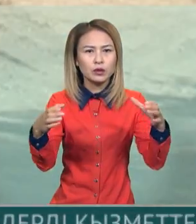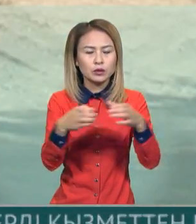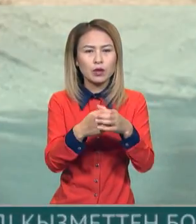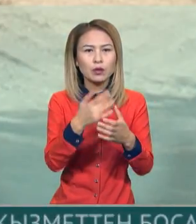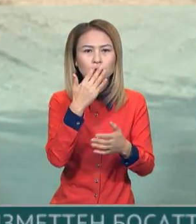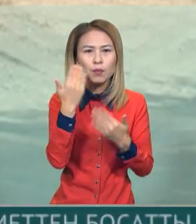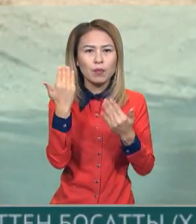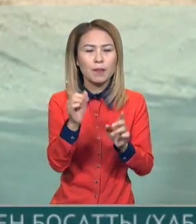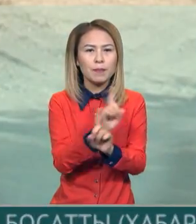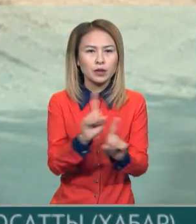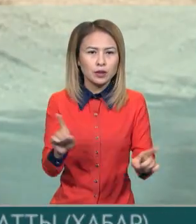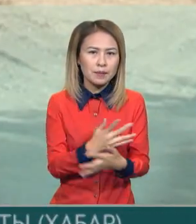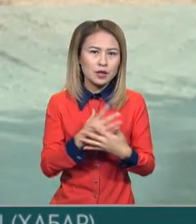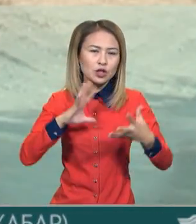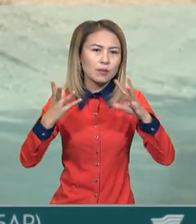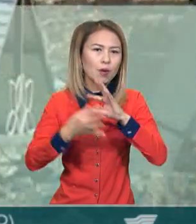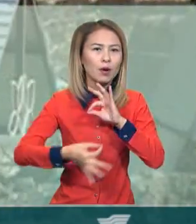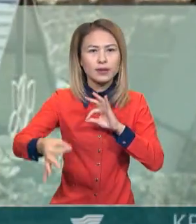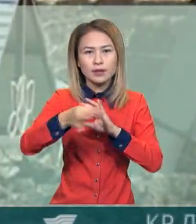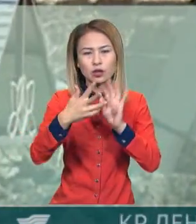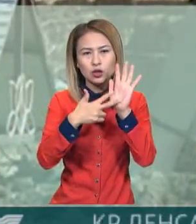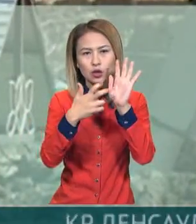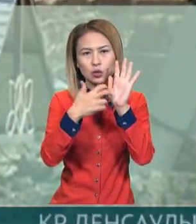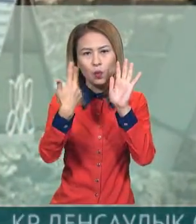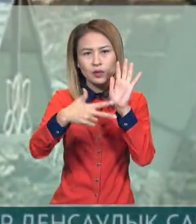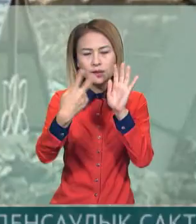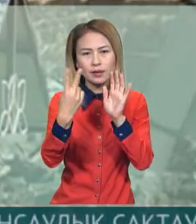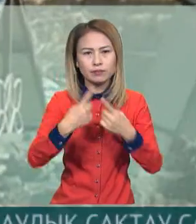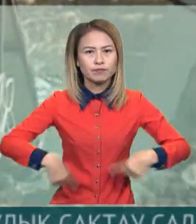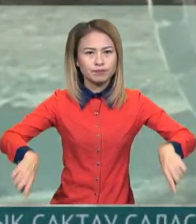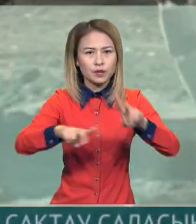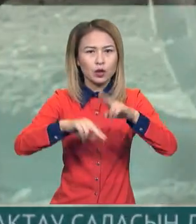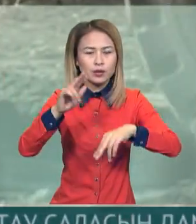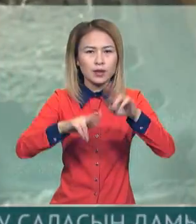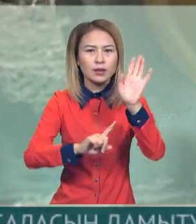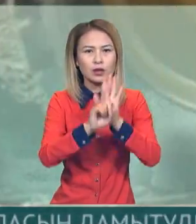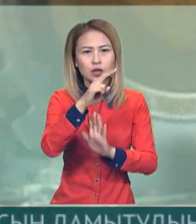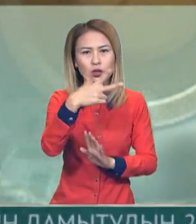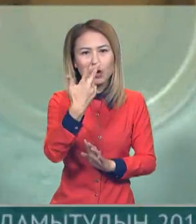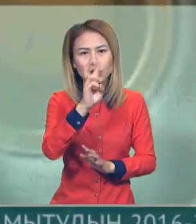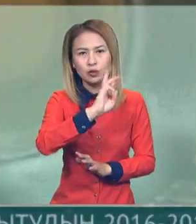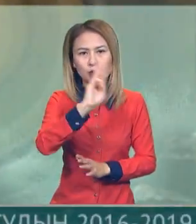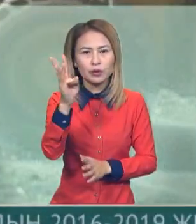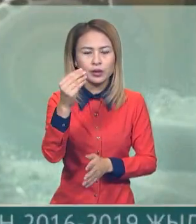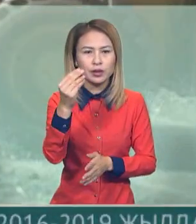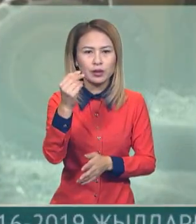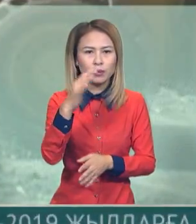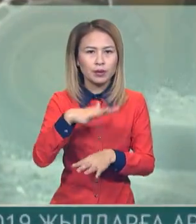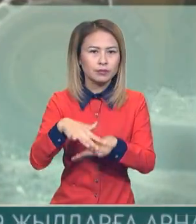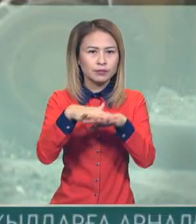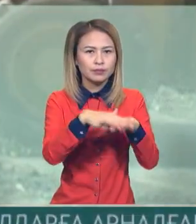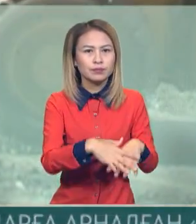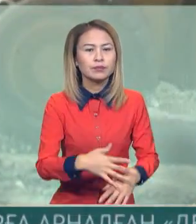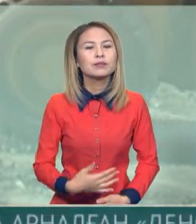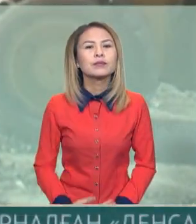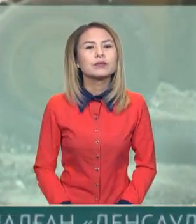ұясынан бастау алады. Мұражай ғимараттың жалпы аумағы 832 шаршы метр. Құрылысқа қазынадан 23 миллион теңге бөлінген.